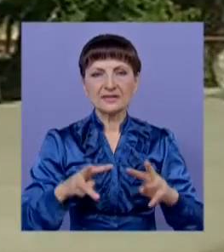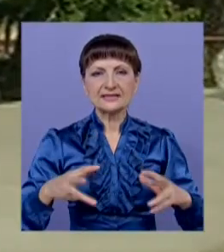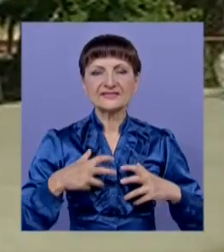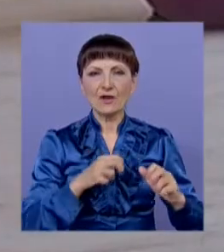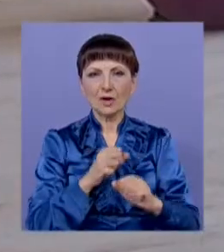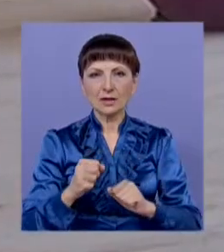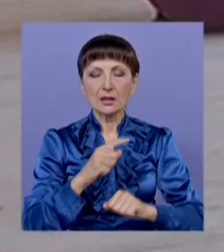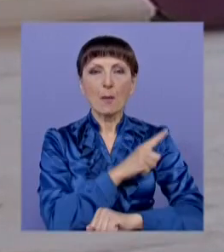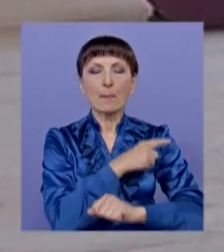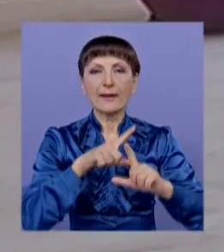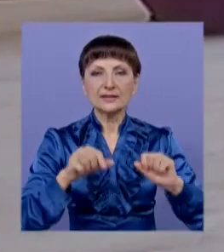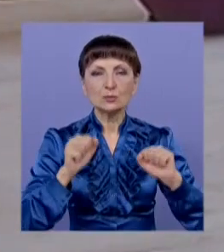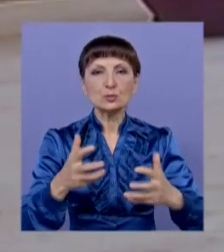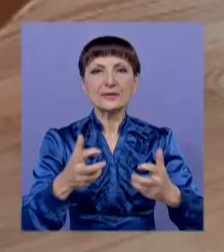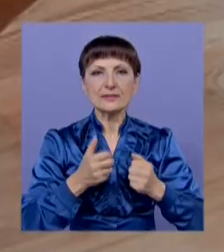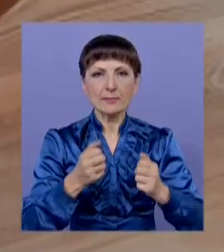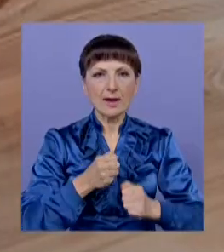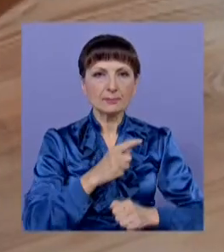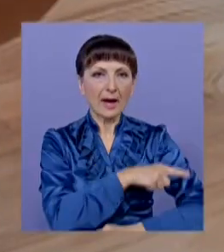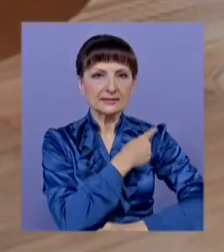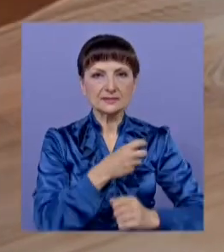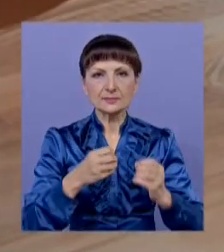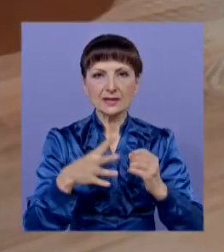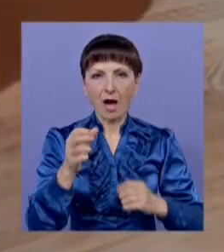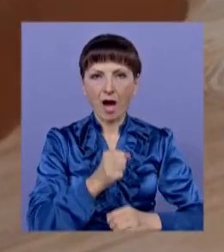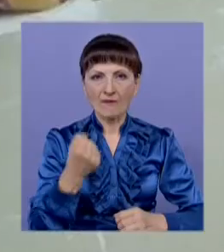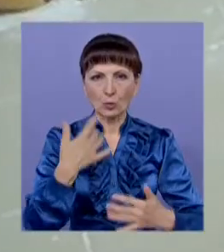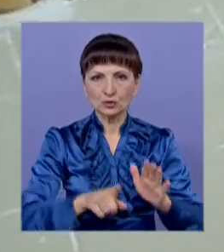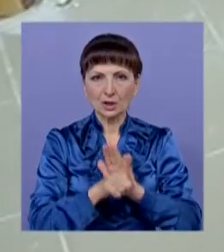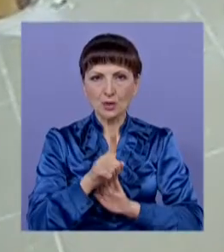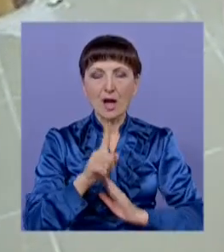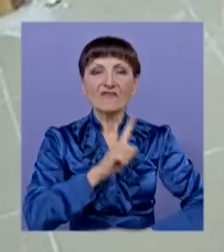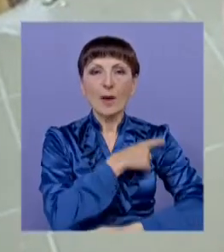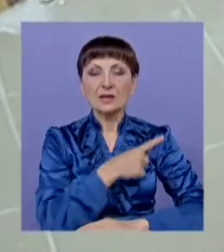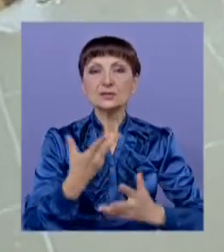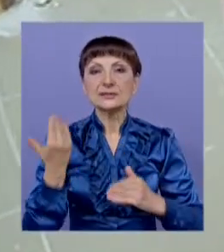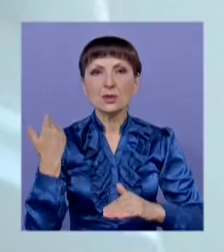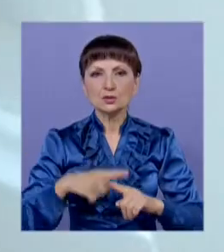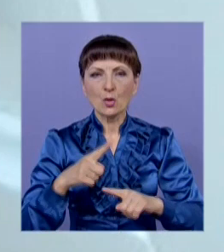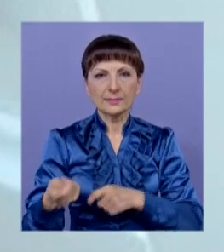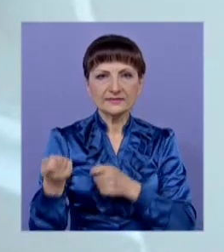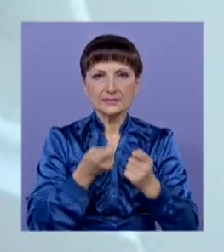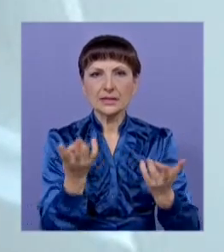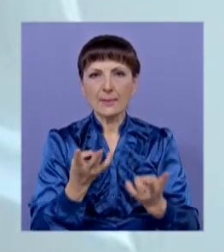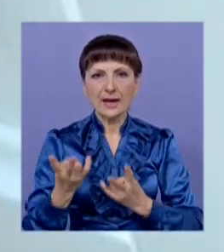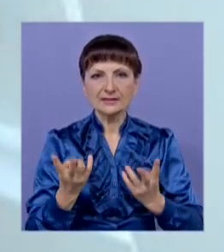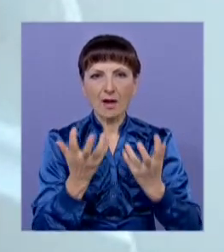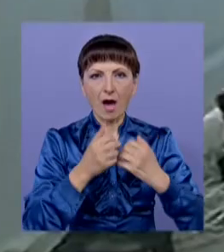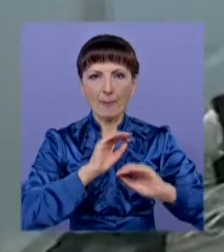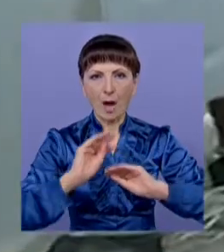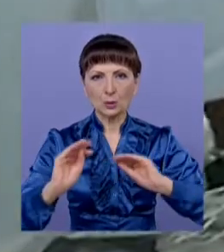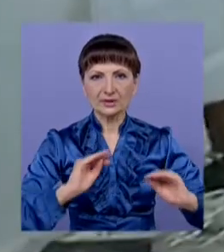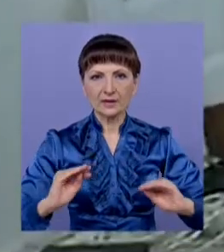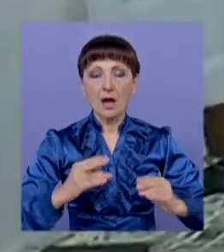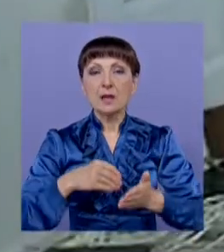Минздрава, медучреждение сможет принимать пациентов с 15 августа. В больницу на днях начнут завозить необходимое оборудование. На